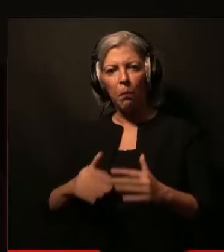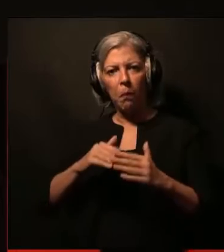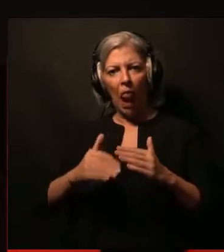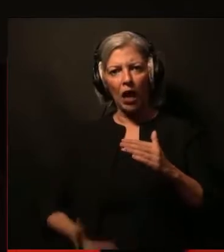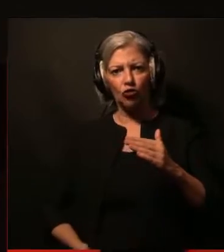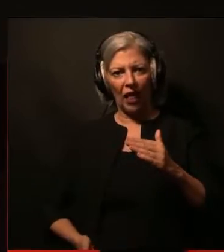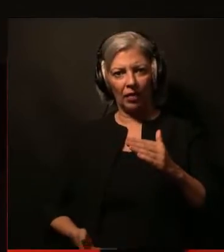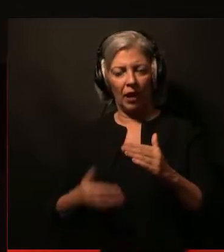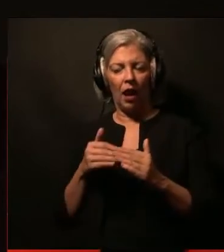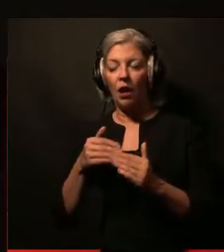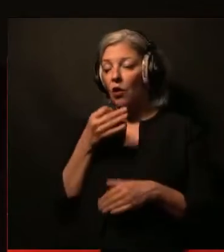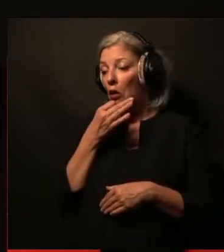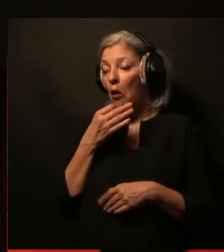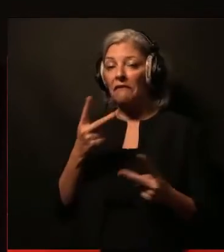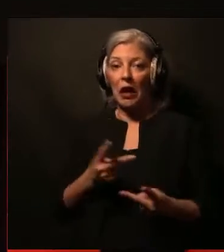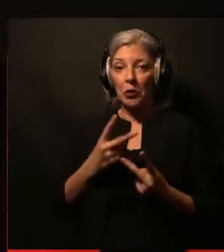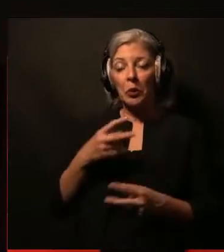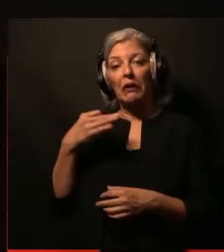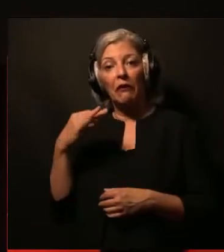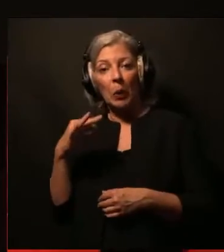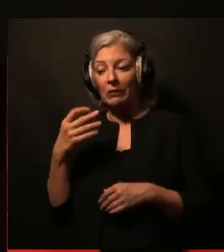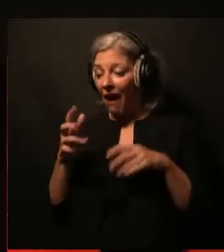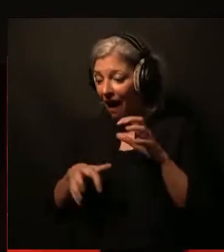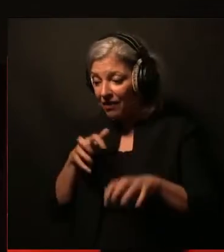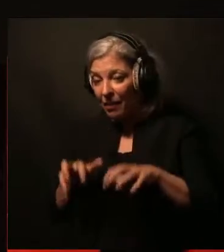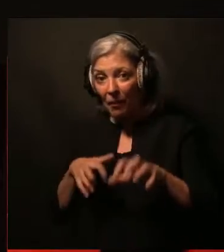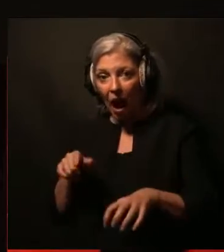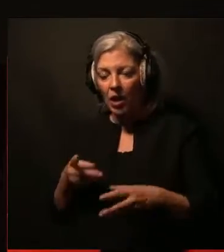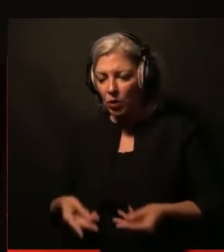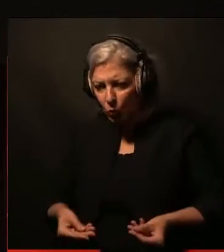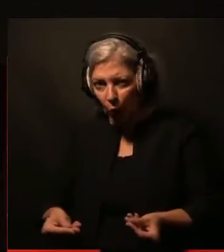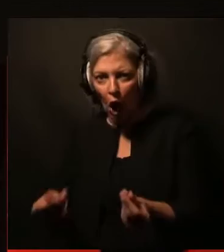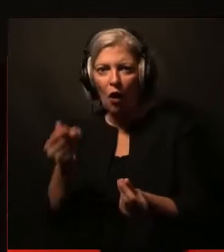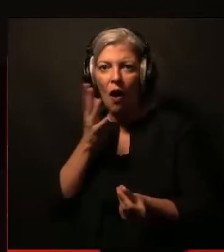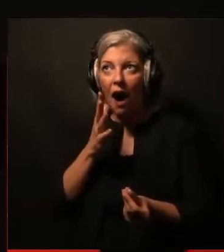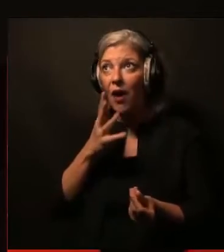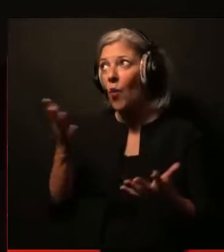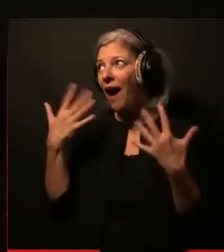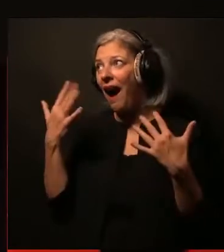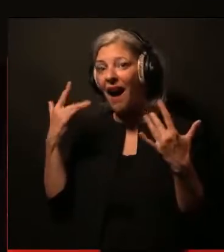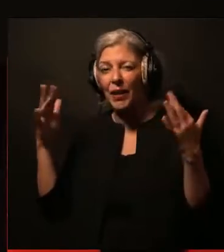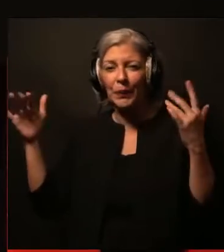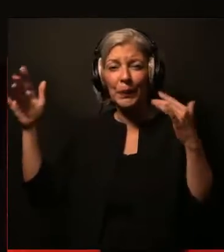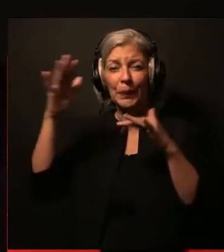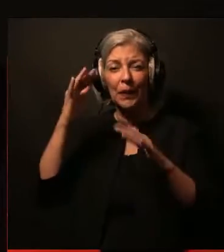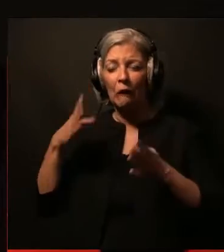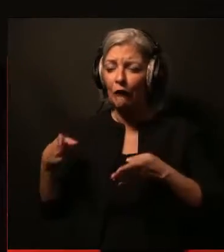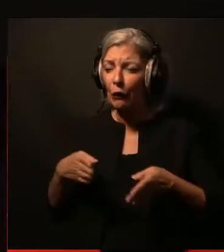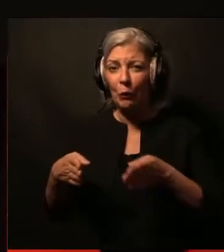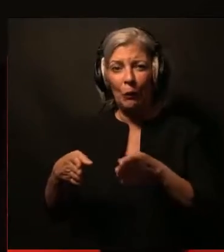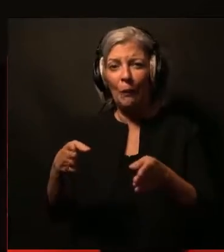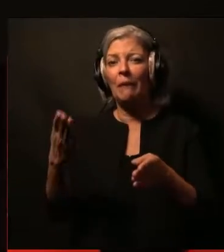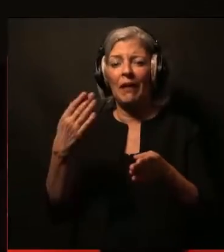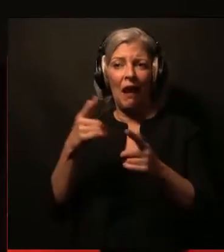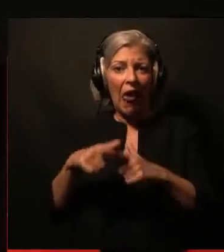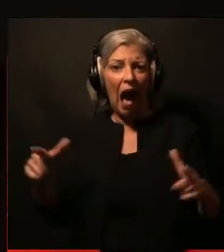nelle verdure nella frutta negli animali nel suolo nell'acqua nell'aria nei fiumi Nei laghi